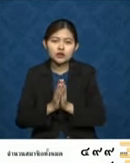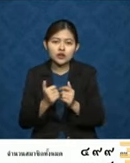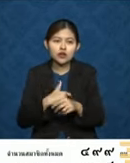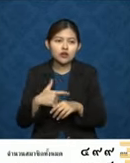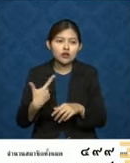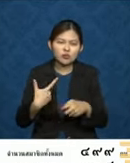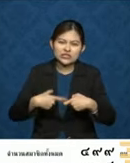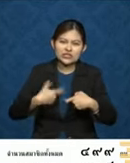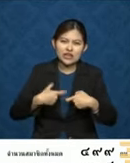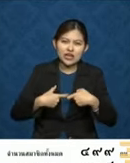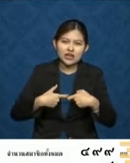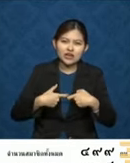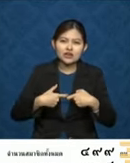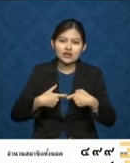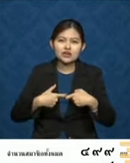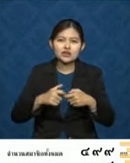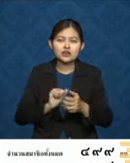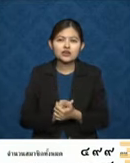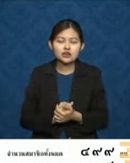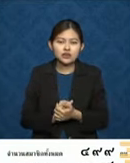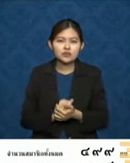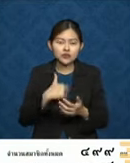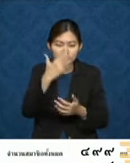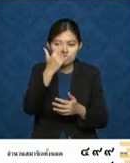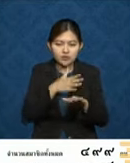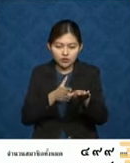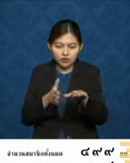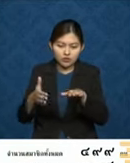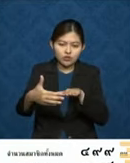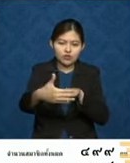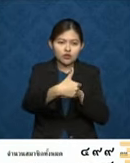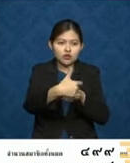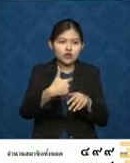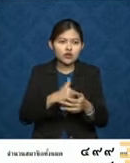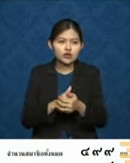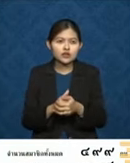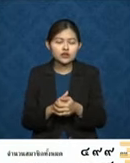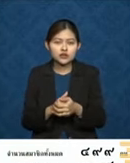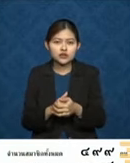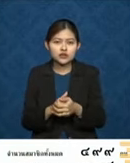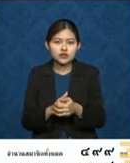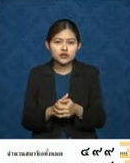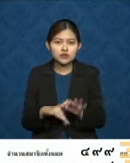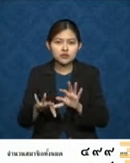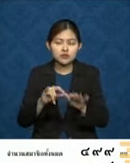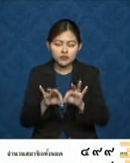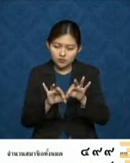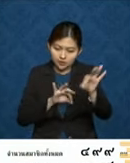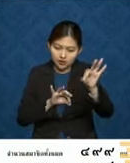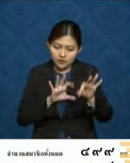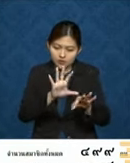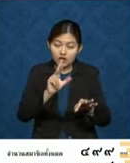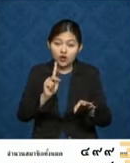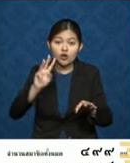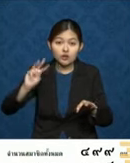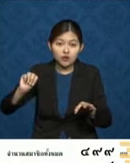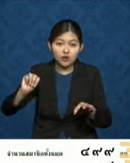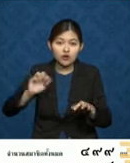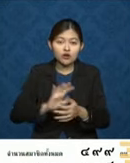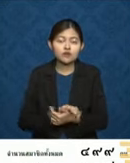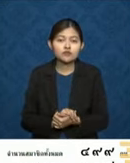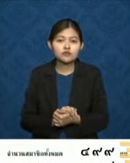ผ่านลำบากโดยเฉพาะต้องไปยูเทิร์นห่างจากสถานที่ดังกล่าวประมาณ 5กมต่อครั้ง